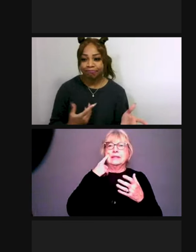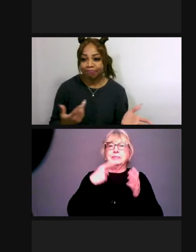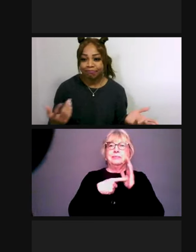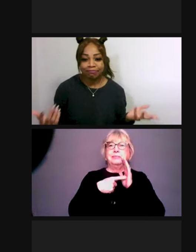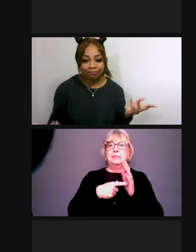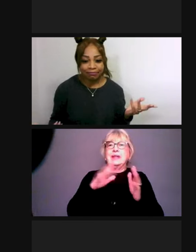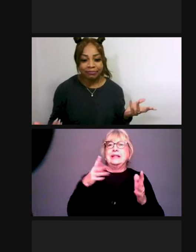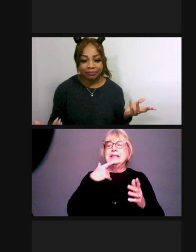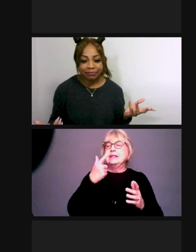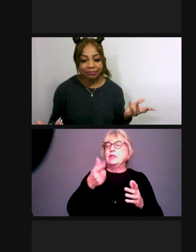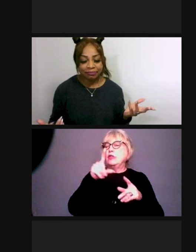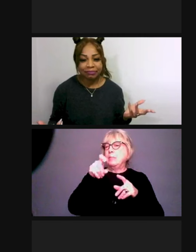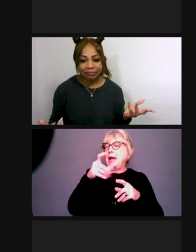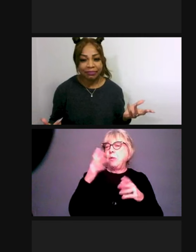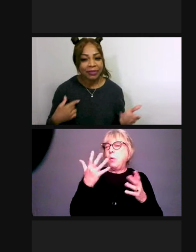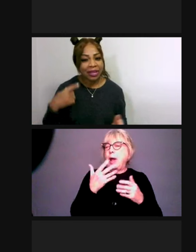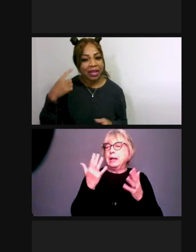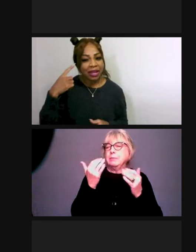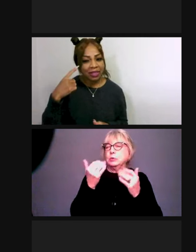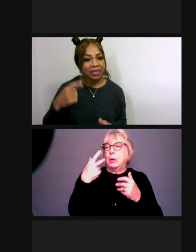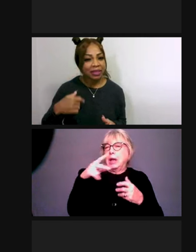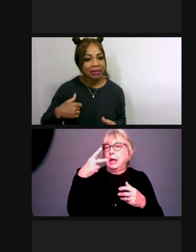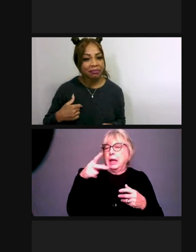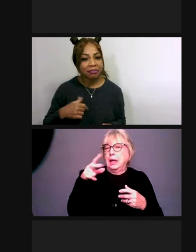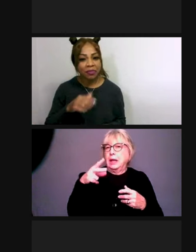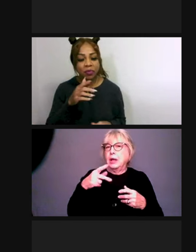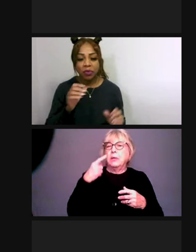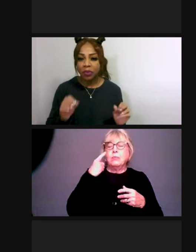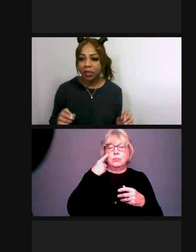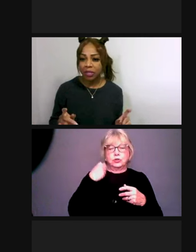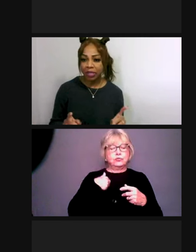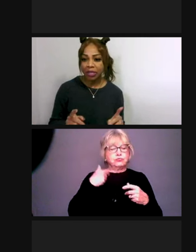étaient mes besoins. J'ai dit je pense que je vais bien